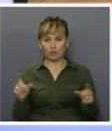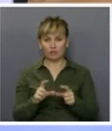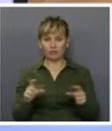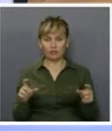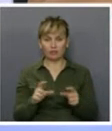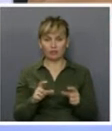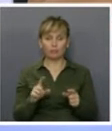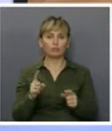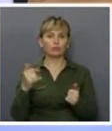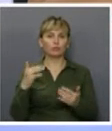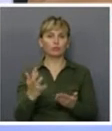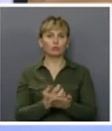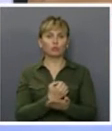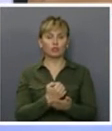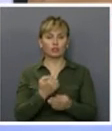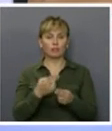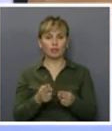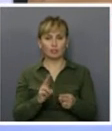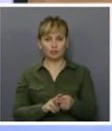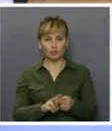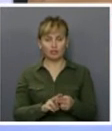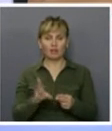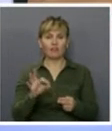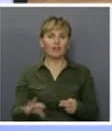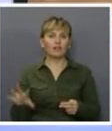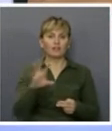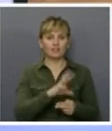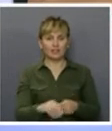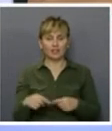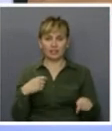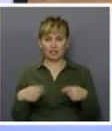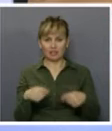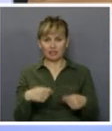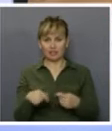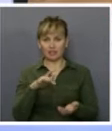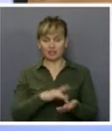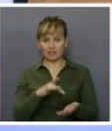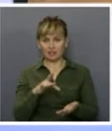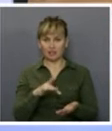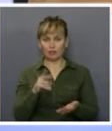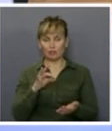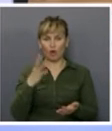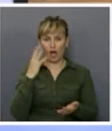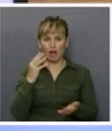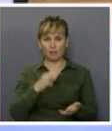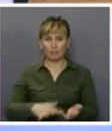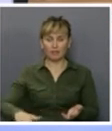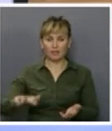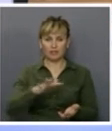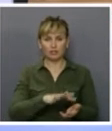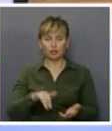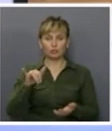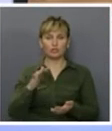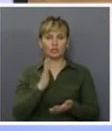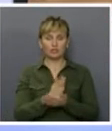Апорт сегодня успешен? Потому что во всех торгово-развлекательных центрах, ну, скажем, по Алмате, если будем ориентироваться, везде там у них